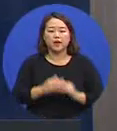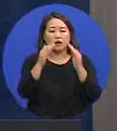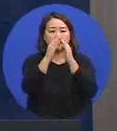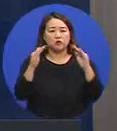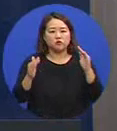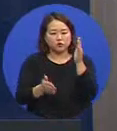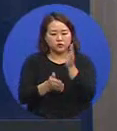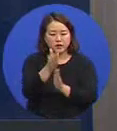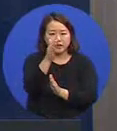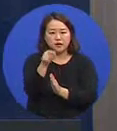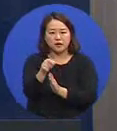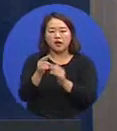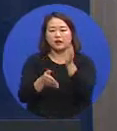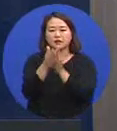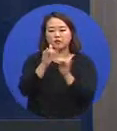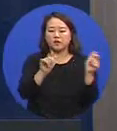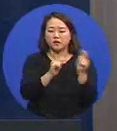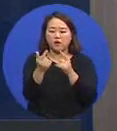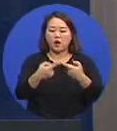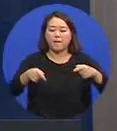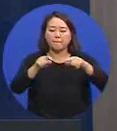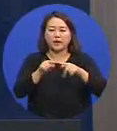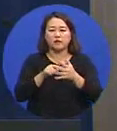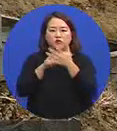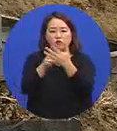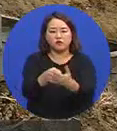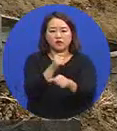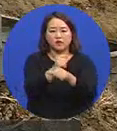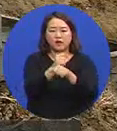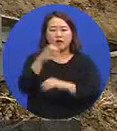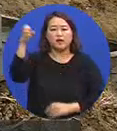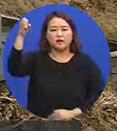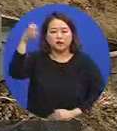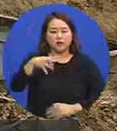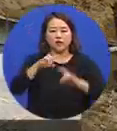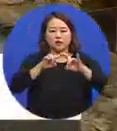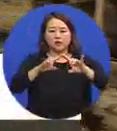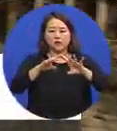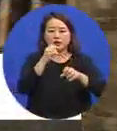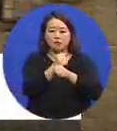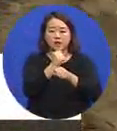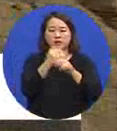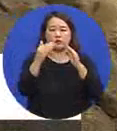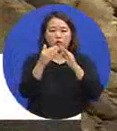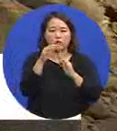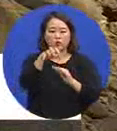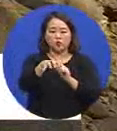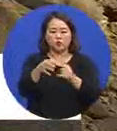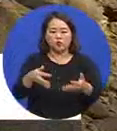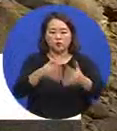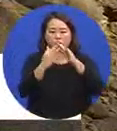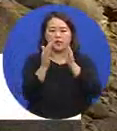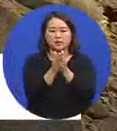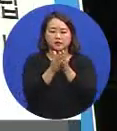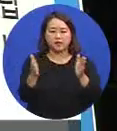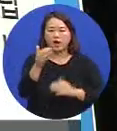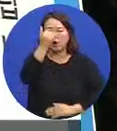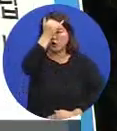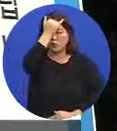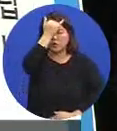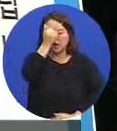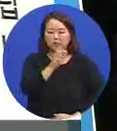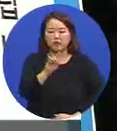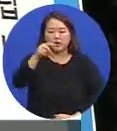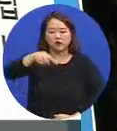전주시가 시민들과 함께 추진하는 태양광 발전소가 공사에 들어갔습니다. 전주시는 효자 배수지에 연간